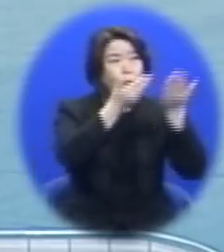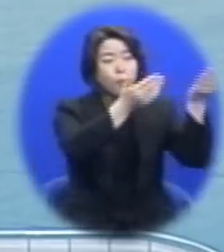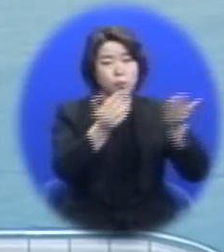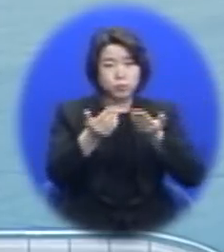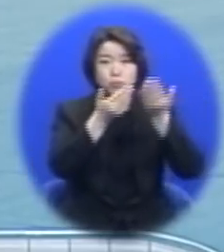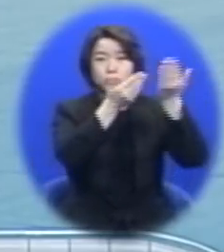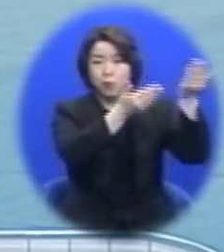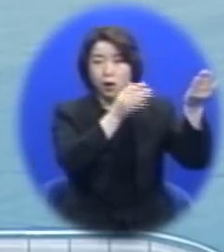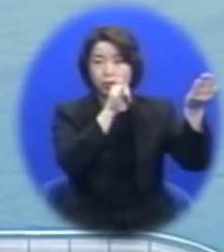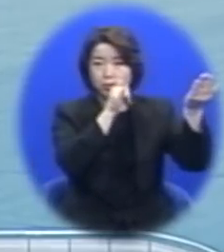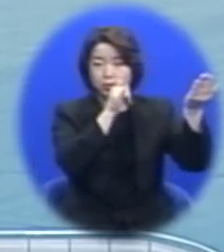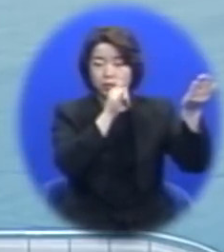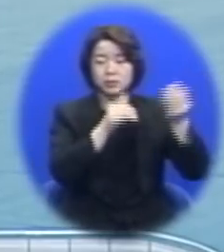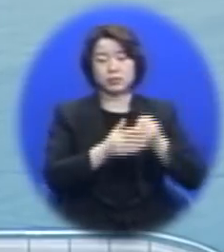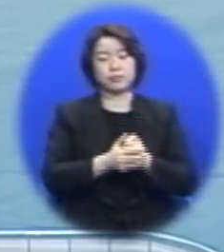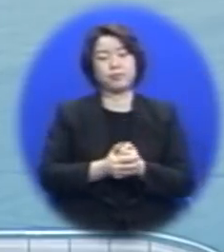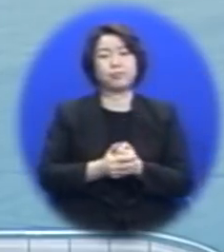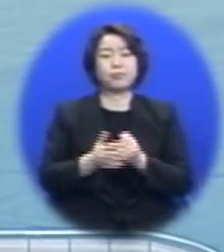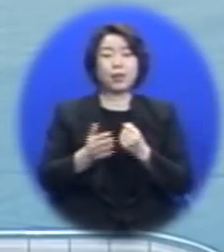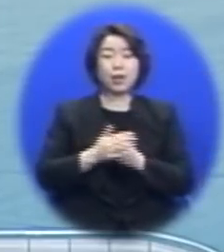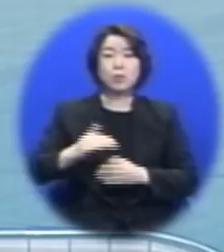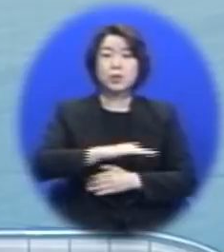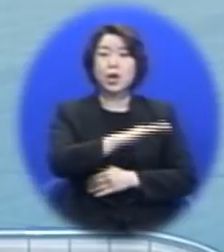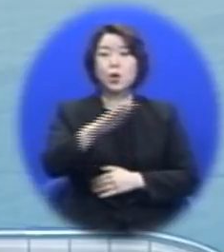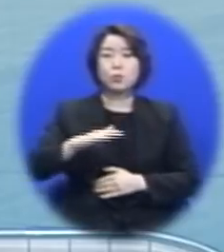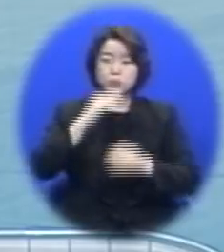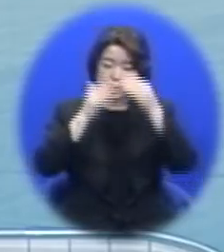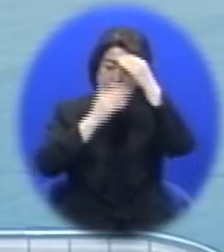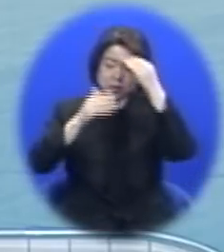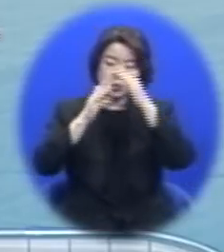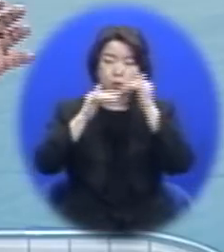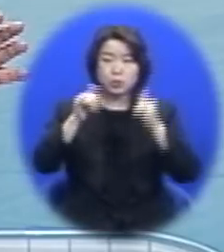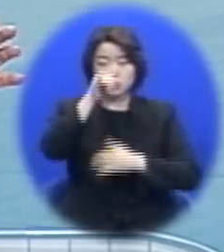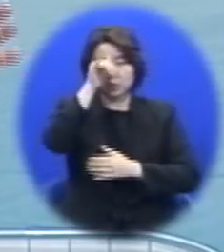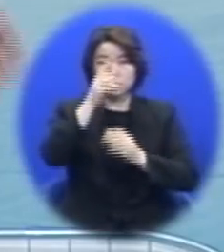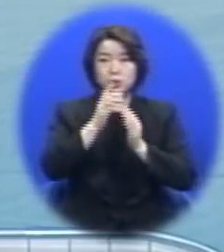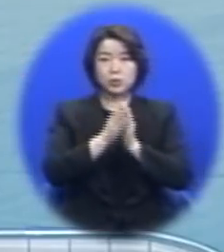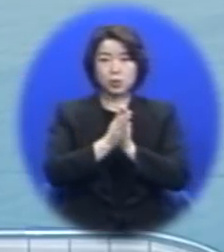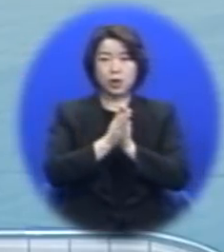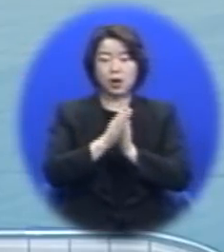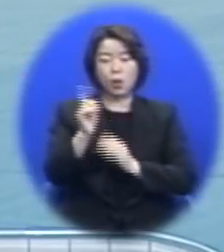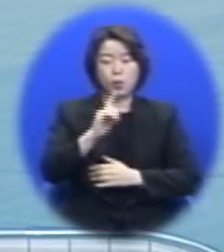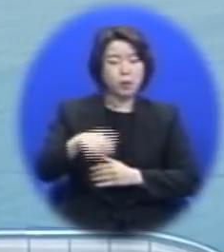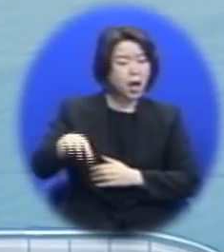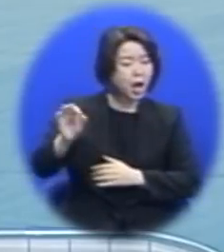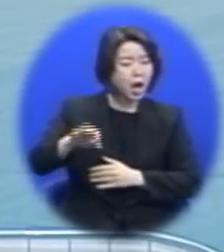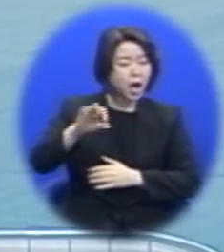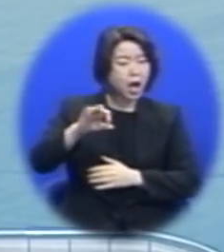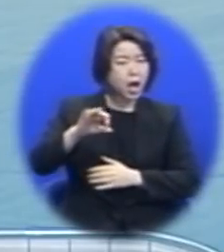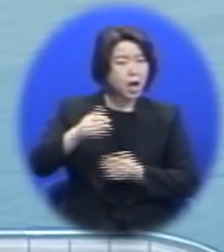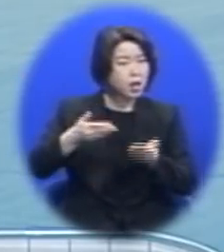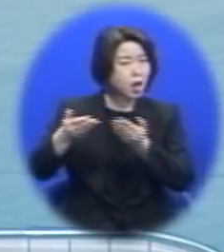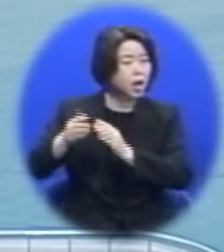하물며 성도들인 우리의 기도가 어떻게 하찮은 취급을 받겠습니까?